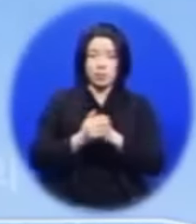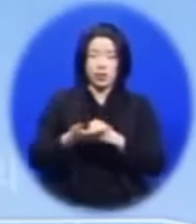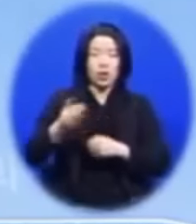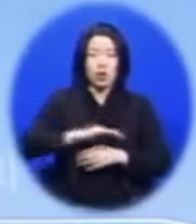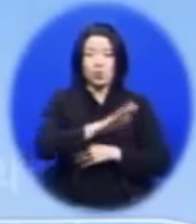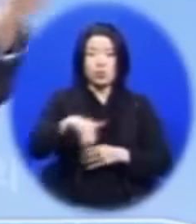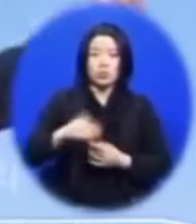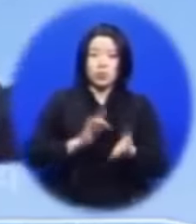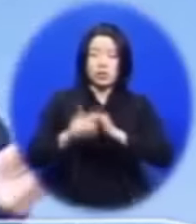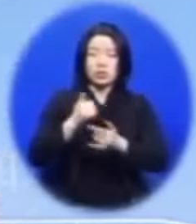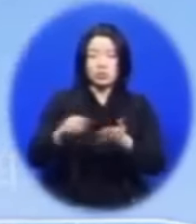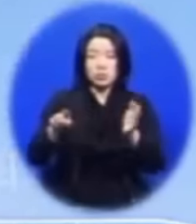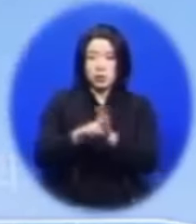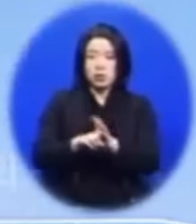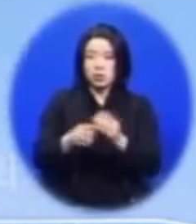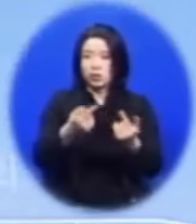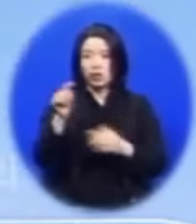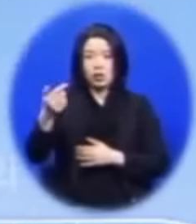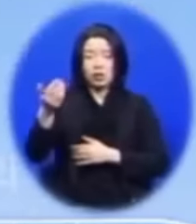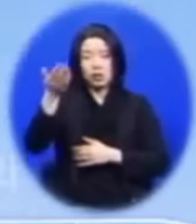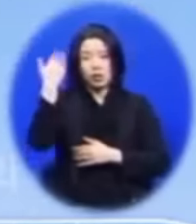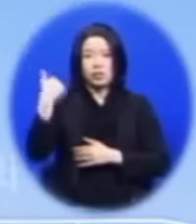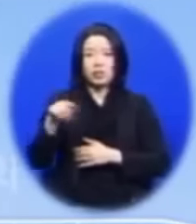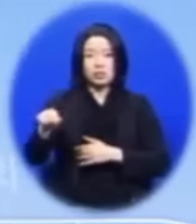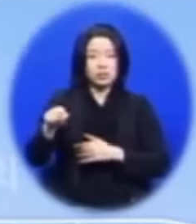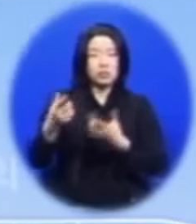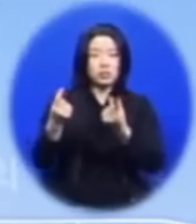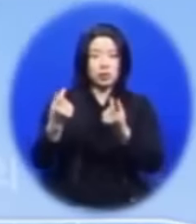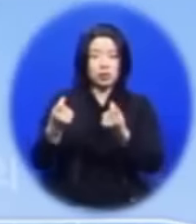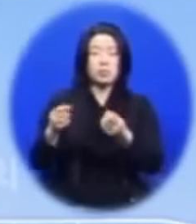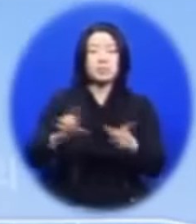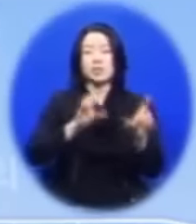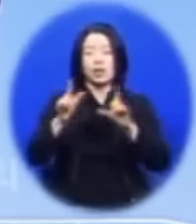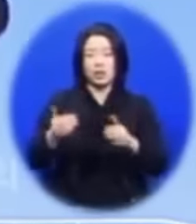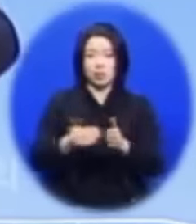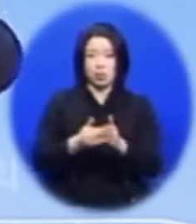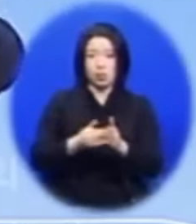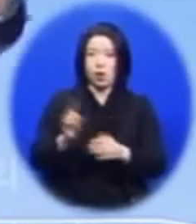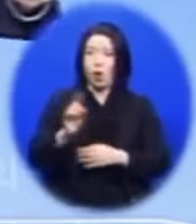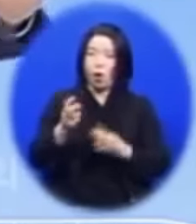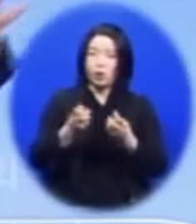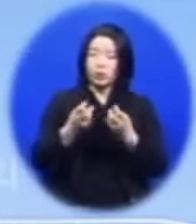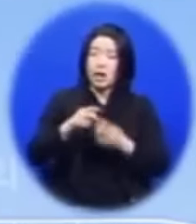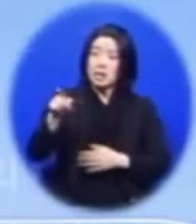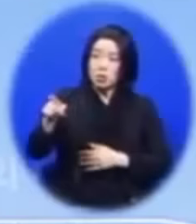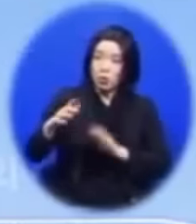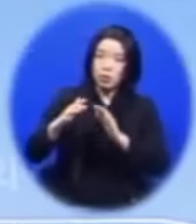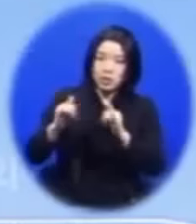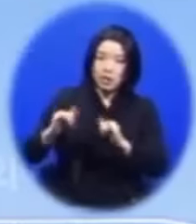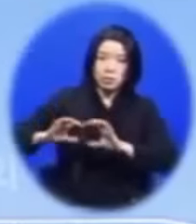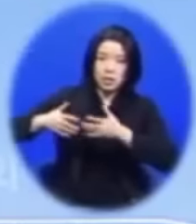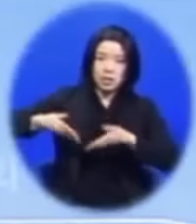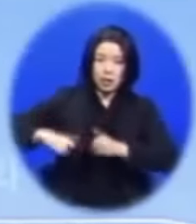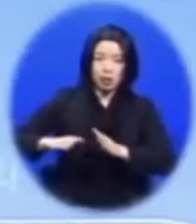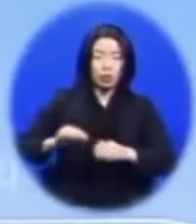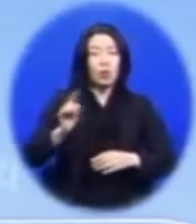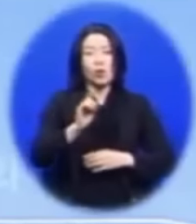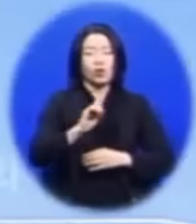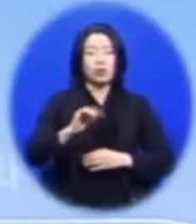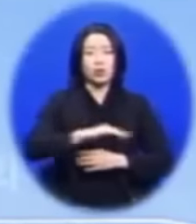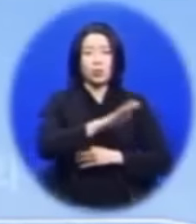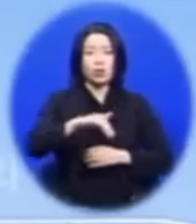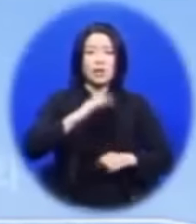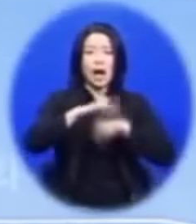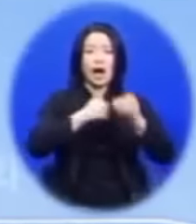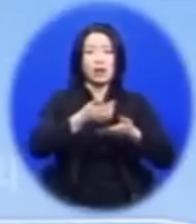예수 믿기 전에는 다 그들처럼 그렇게 살았죠 그런데 어떻게 그 사람들은 세상에서 났고 우리는 하나님에게서 났다고